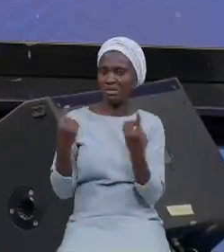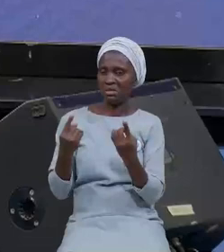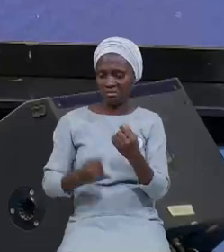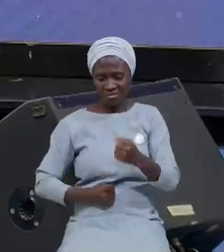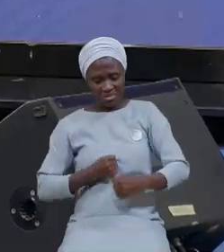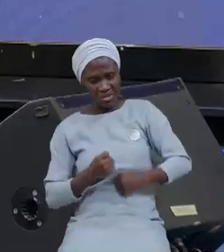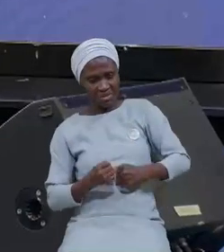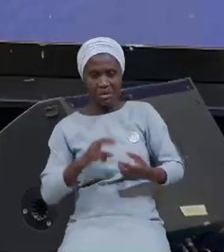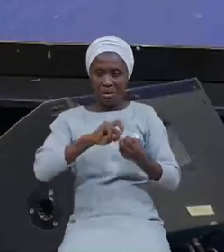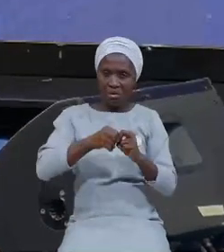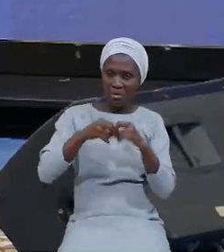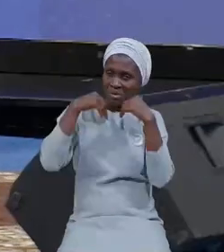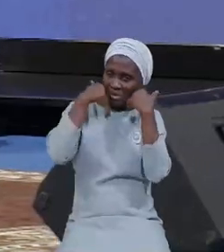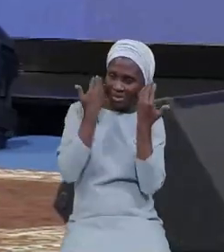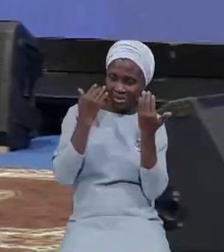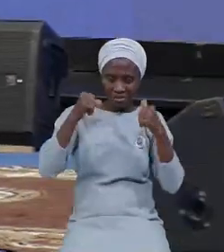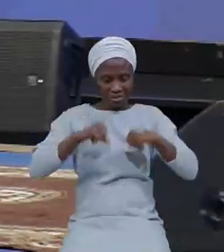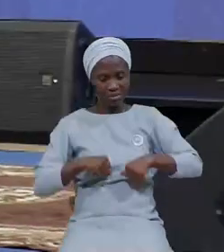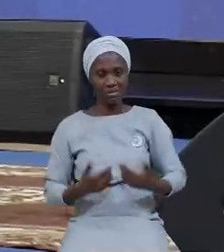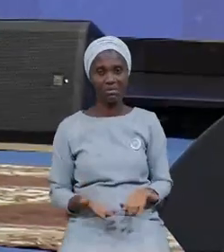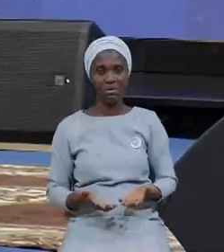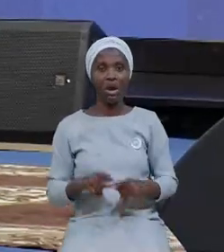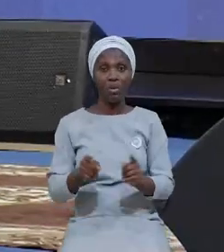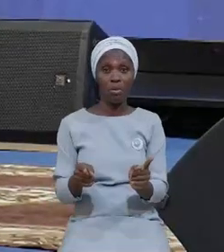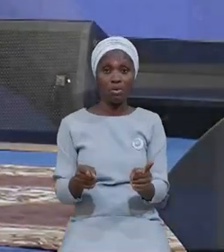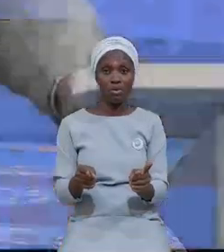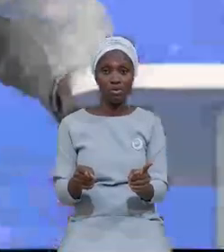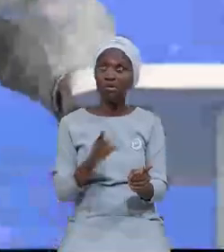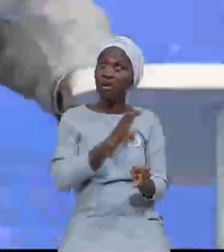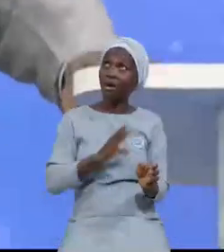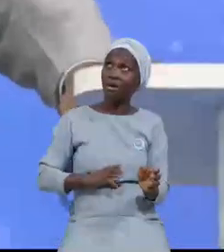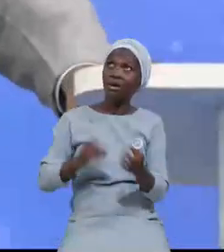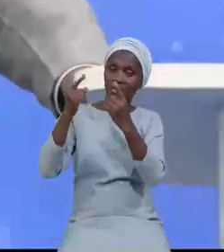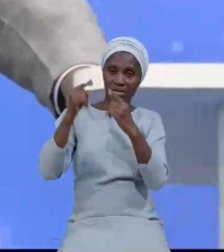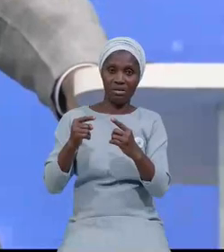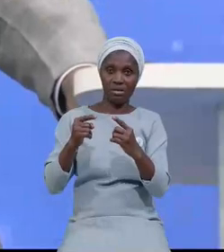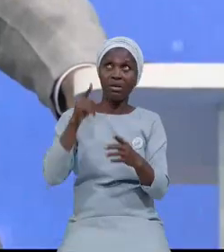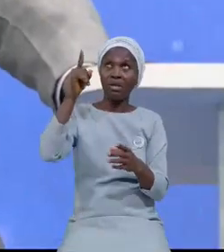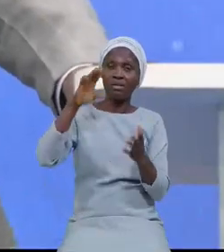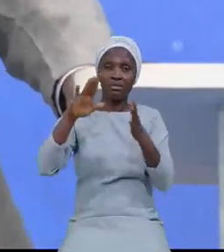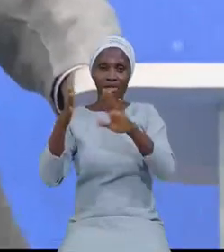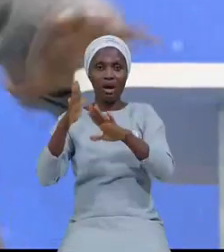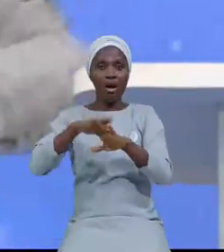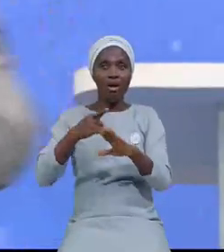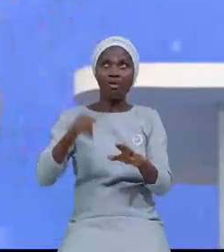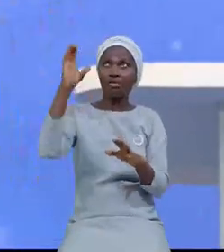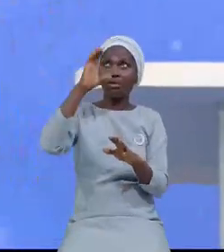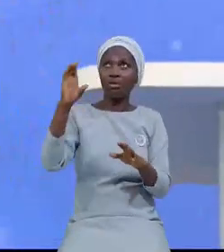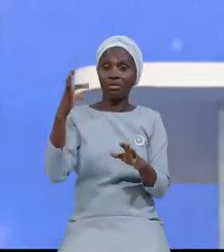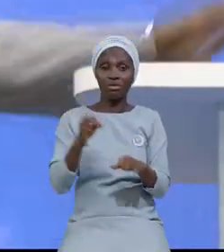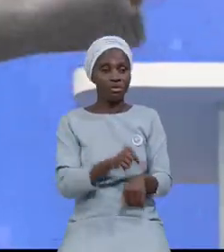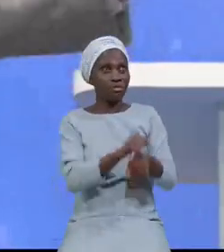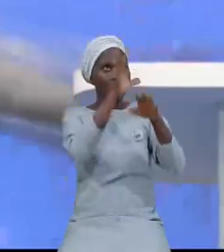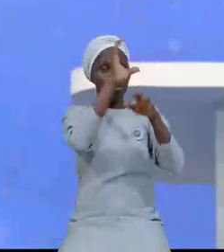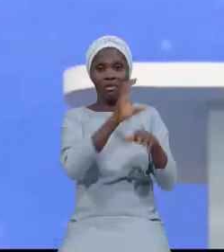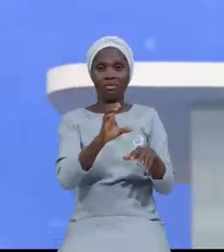maladie nous avons la souffrance nous avons les problèmes nous avons la honte nous avons la condamnation mais Christ est venu il est mort sur la croix du